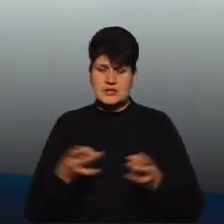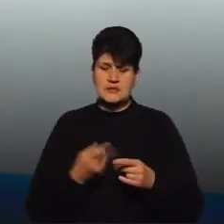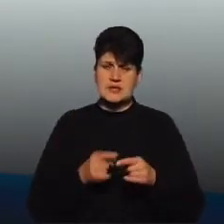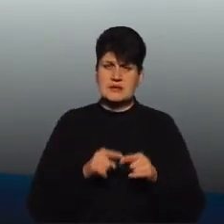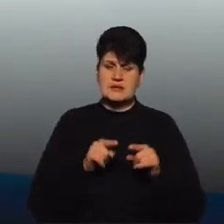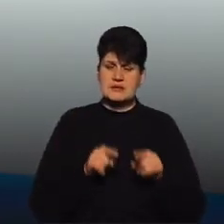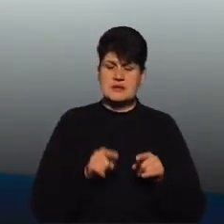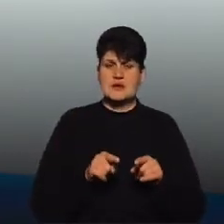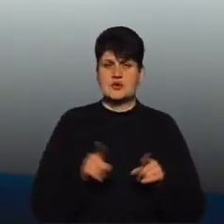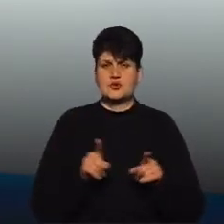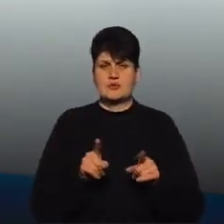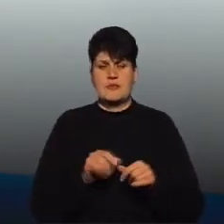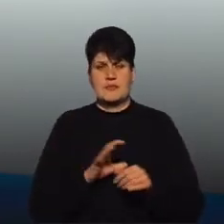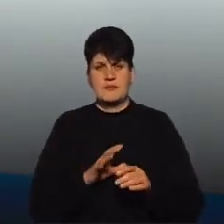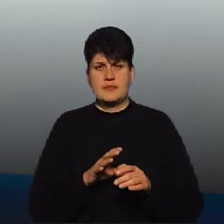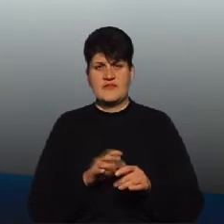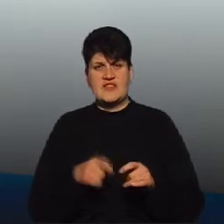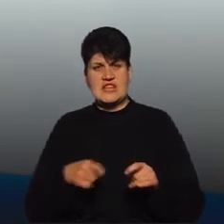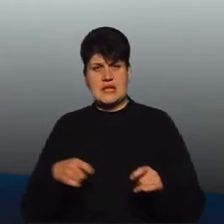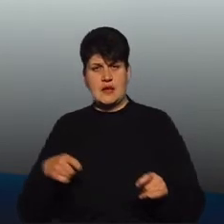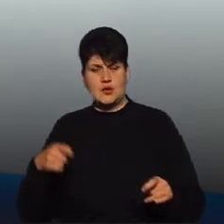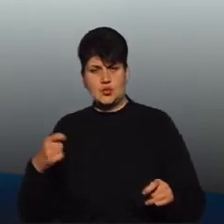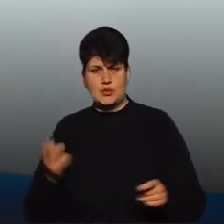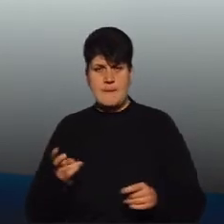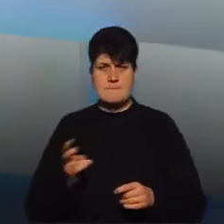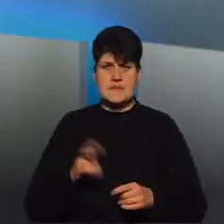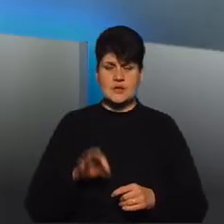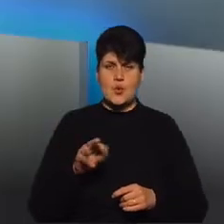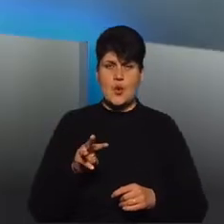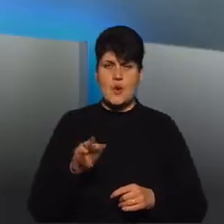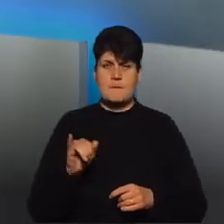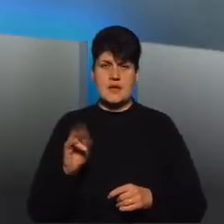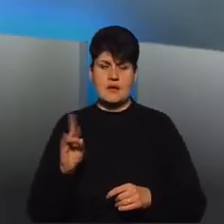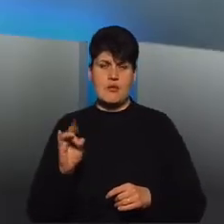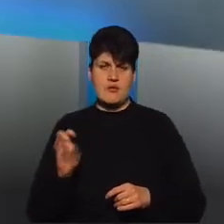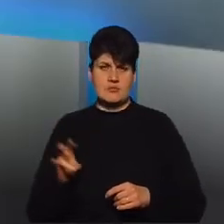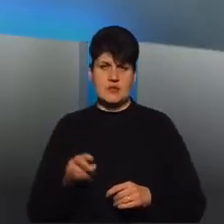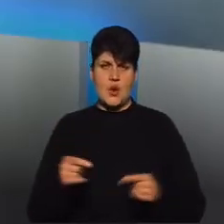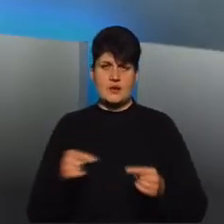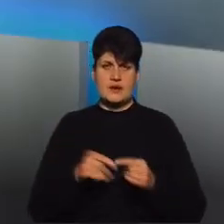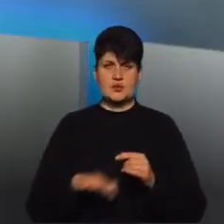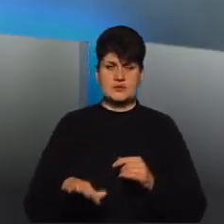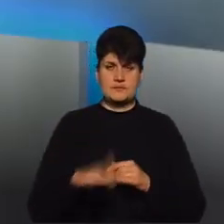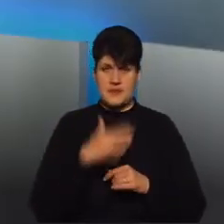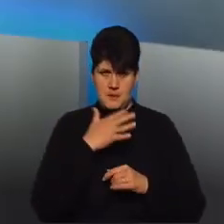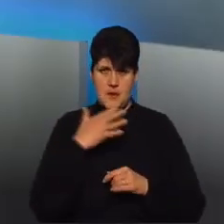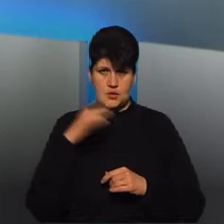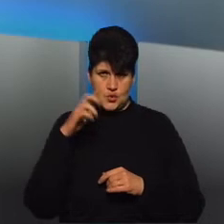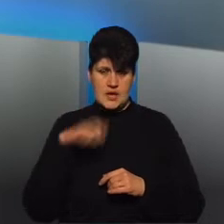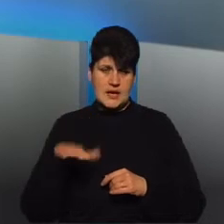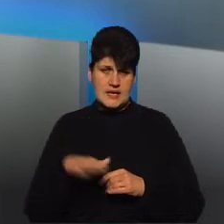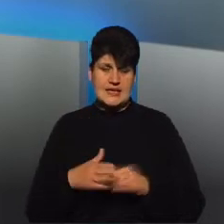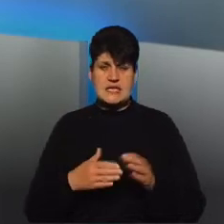щоб попередити чи відтермінувати прихід омікрону на конкретні території? Багато країн і багато